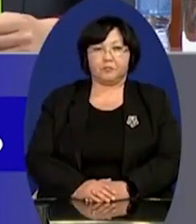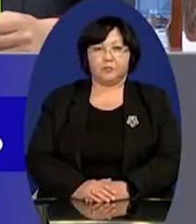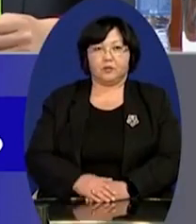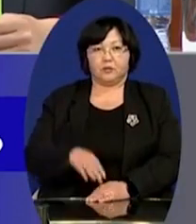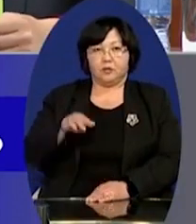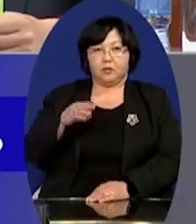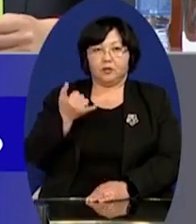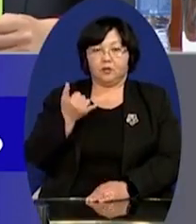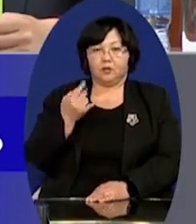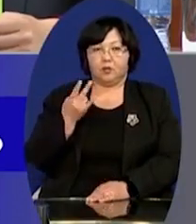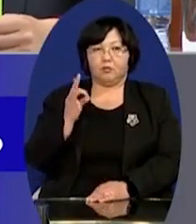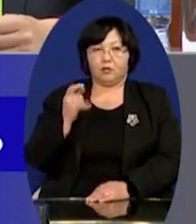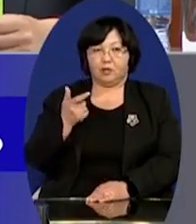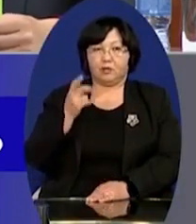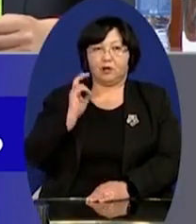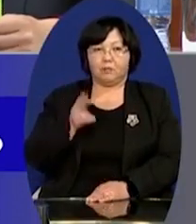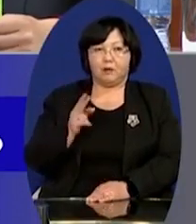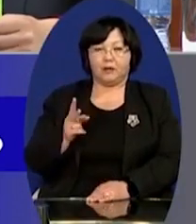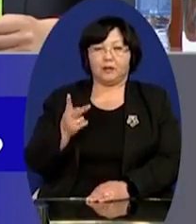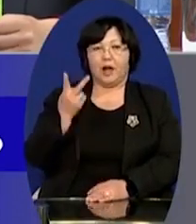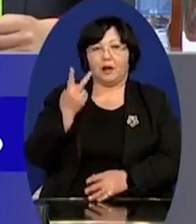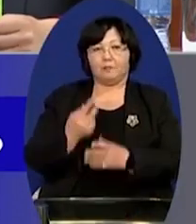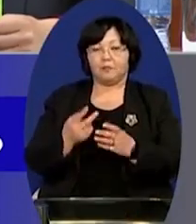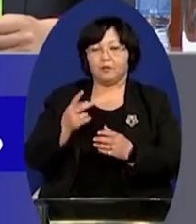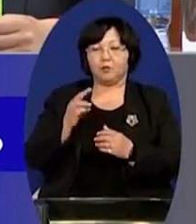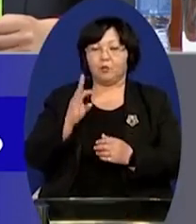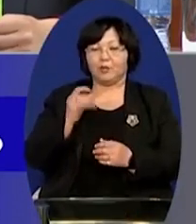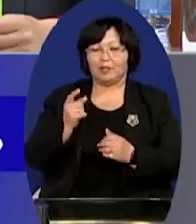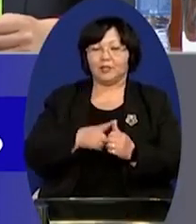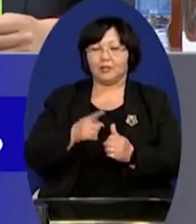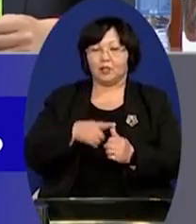Тунгалаг гэж хүнтэй та хамтарсан компани эзэмшдэг үү?